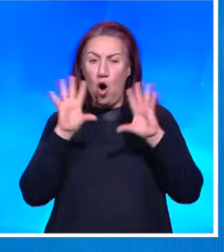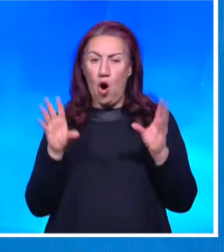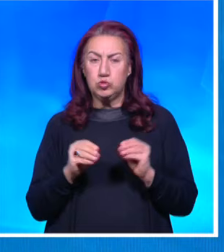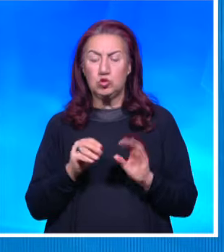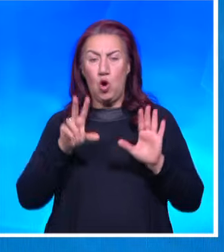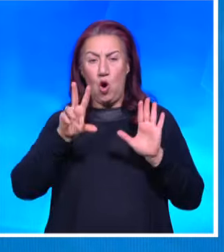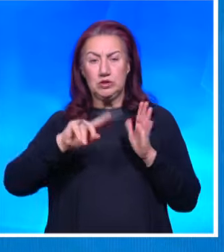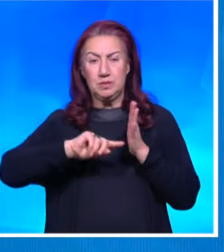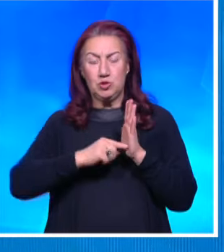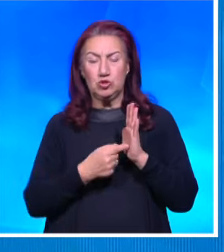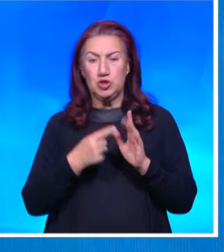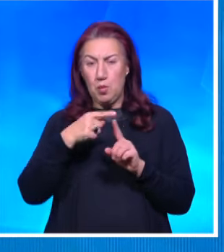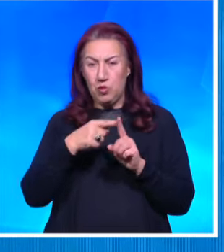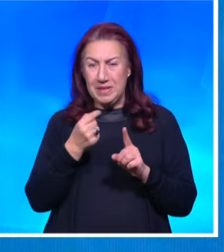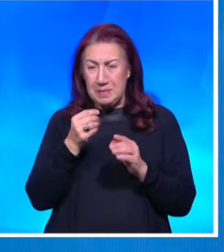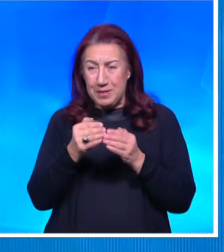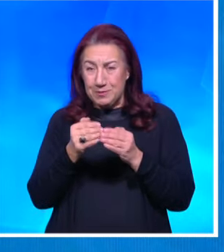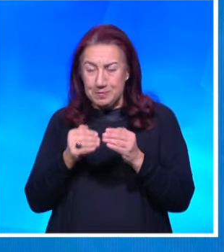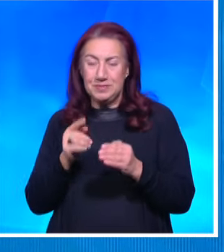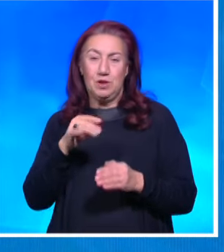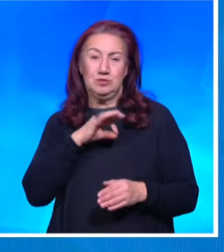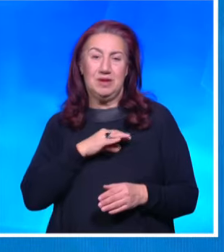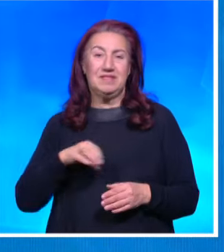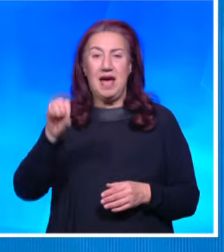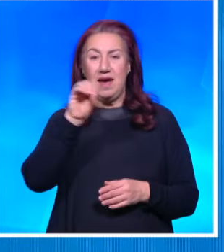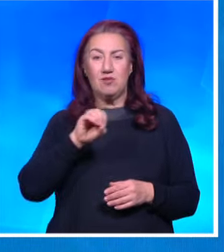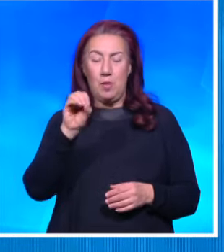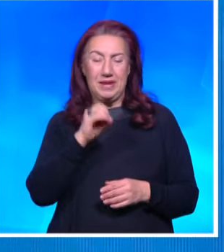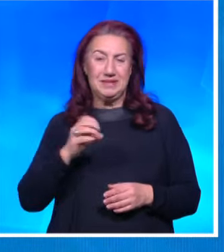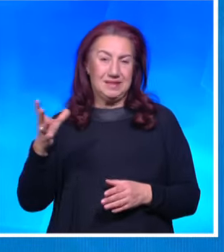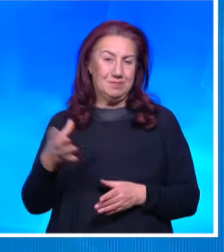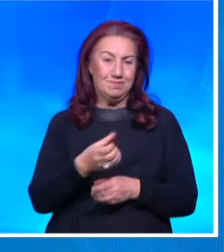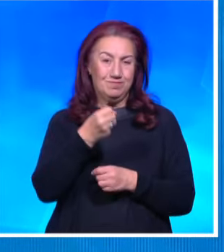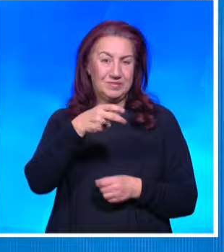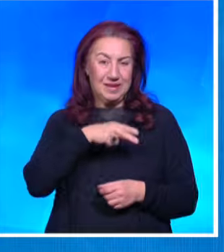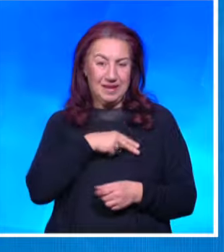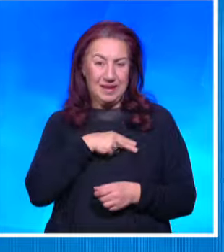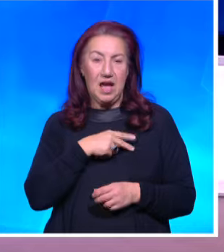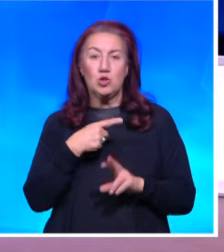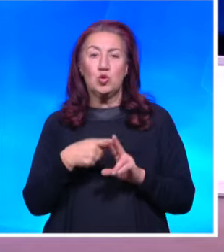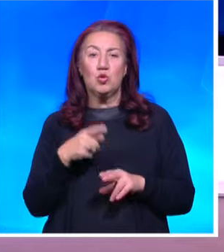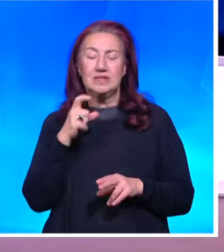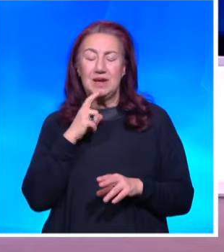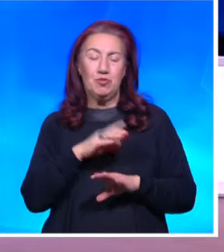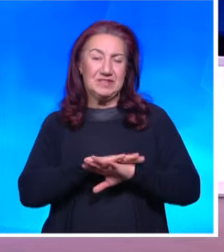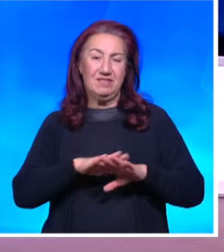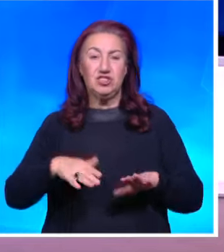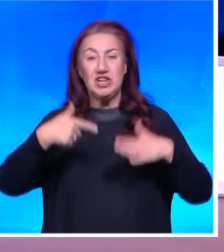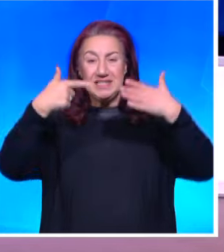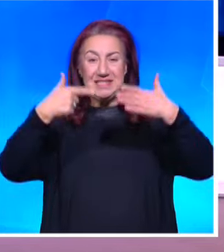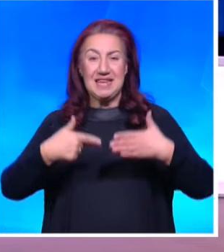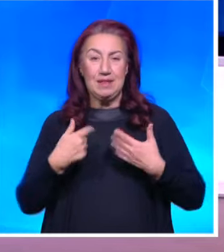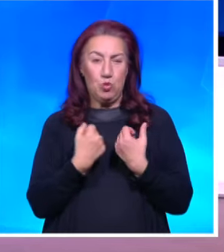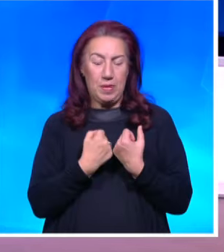половина и остана на крачка от европейската титла нор гил селимова завърши на седмата позиция утре вечер в народния